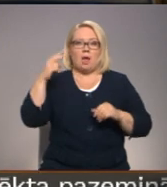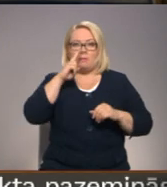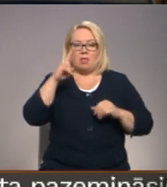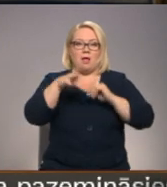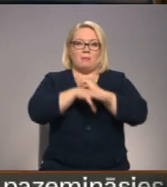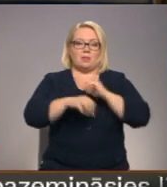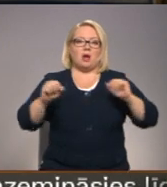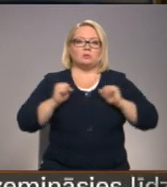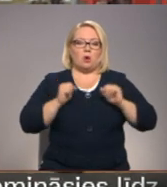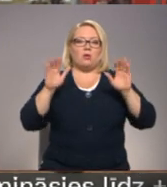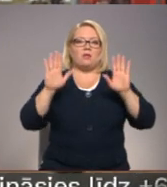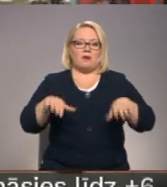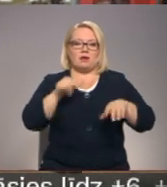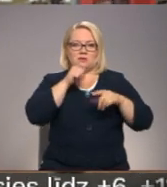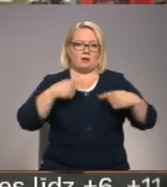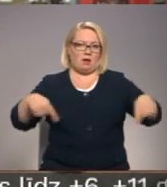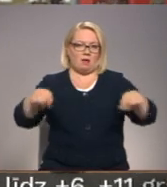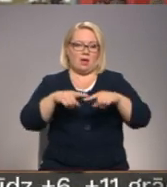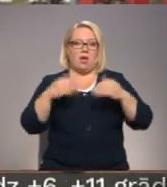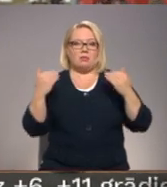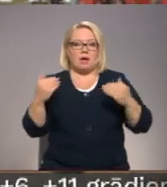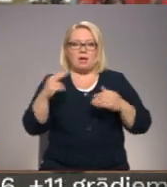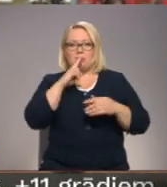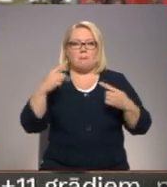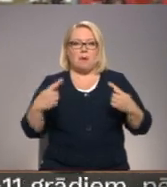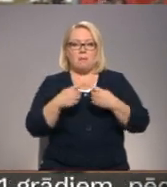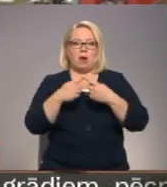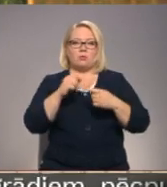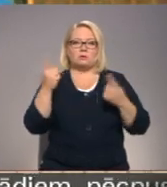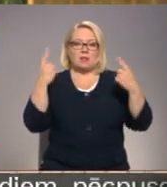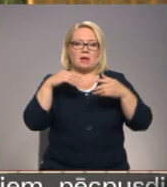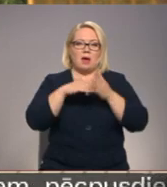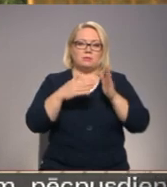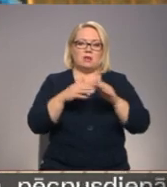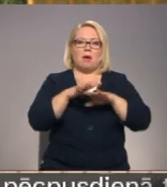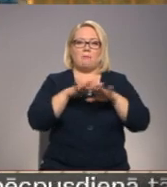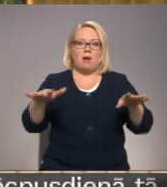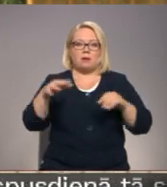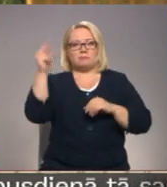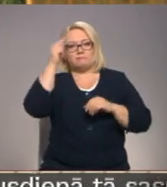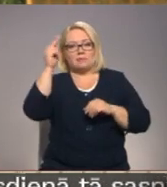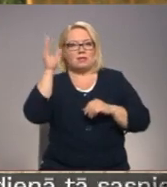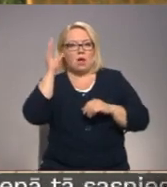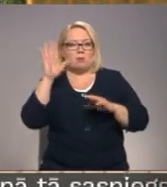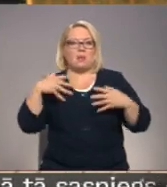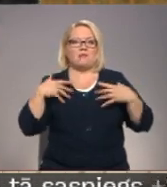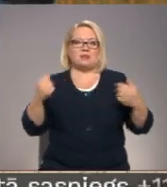beigās sportot varēs zālē. Pagaidām nepiemērotos laika apstākļos skolēnu sporta stundās turpinās apgūt teoriju